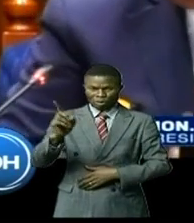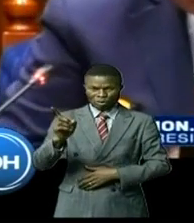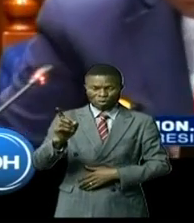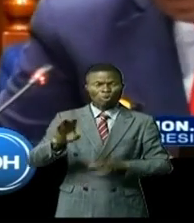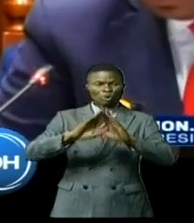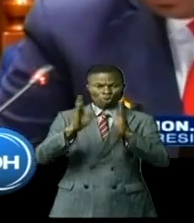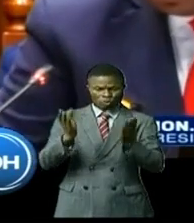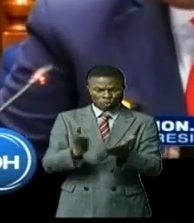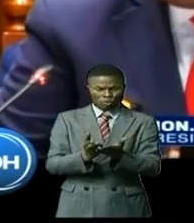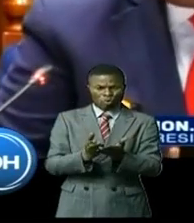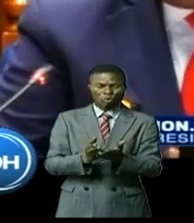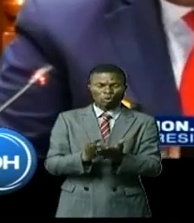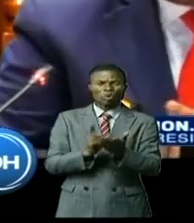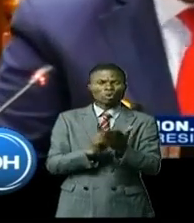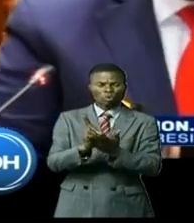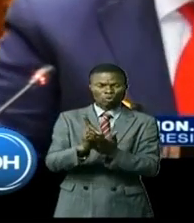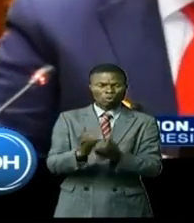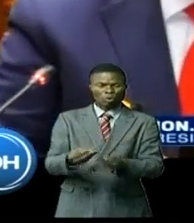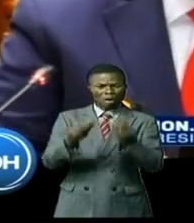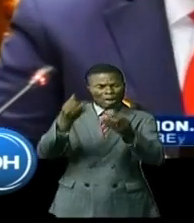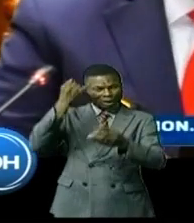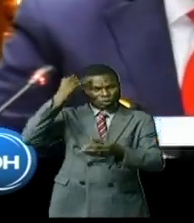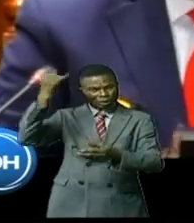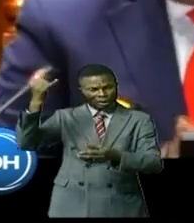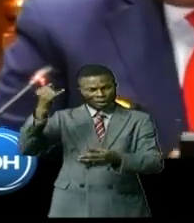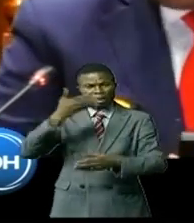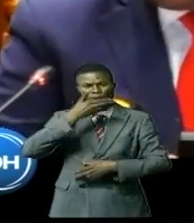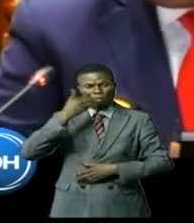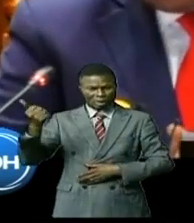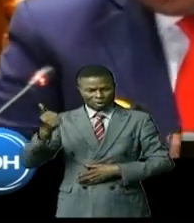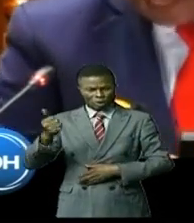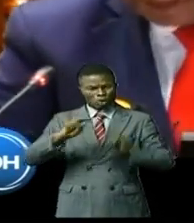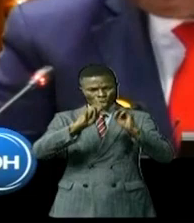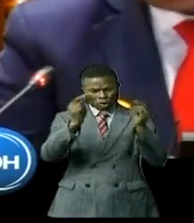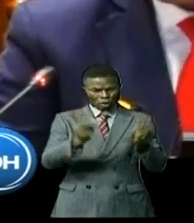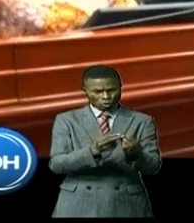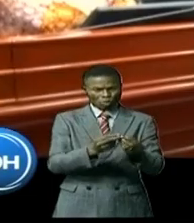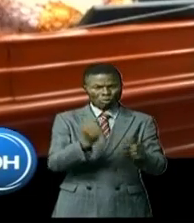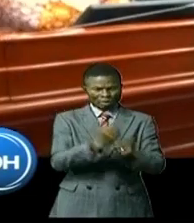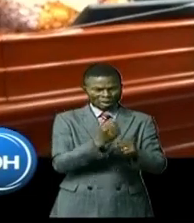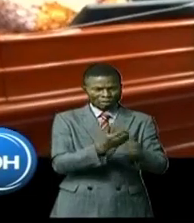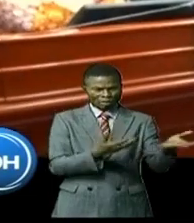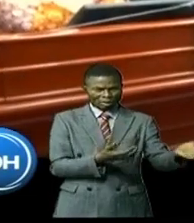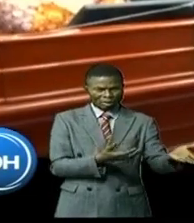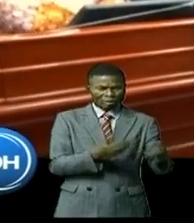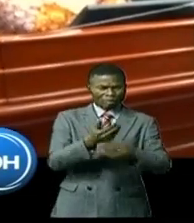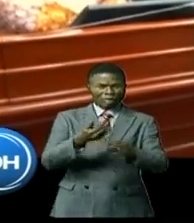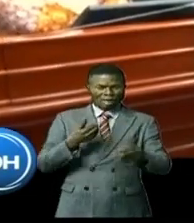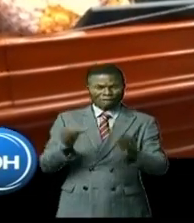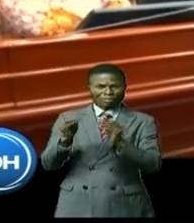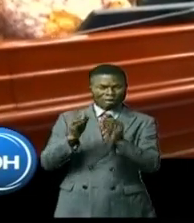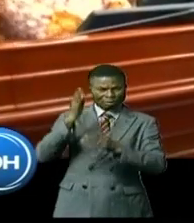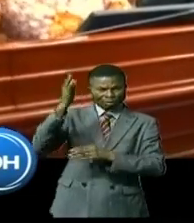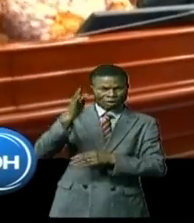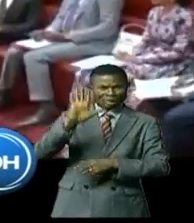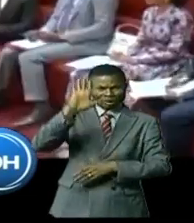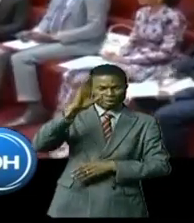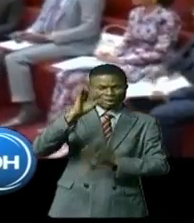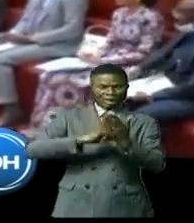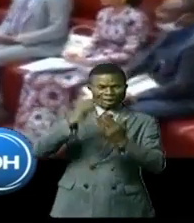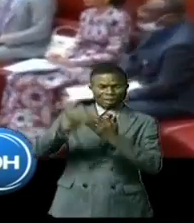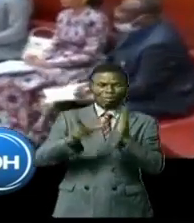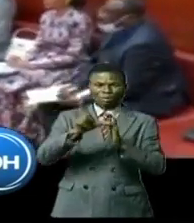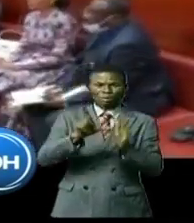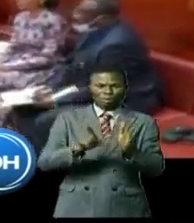tous invités à apporter tous vos enrichissements à la commission PH. Peu avant la plénière, a voté 5 projets de loi